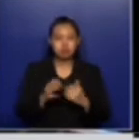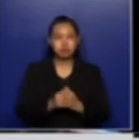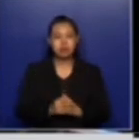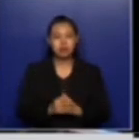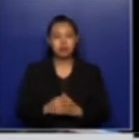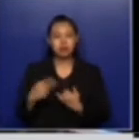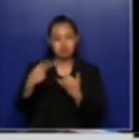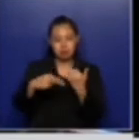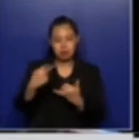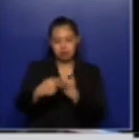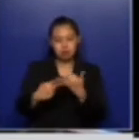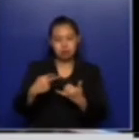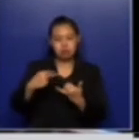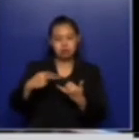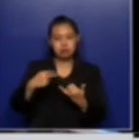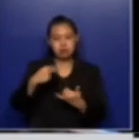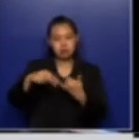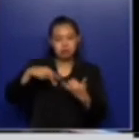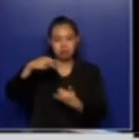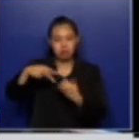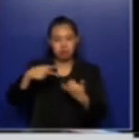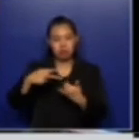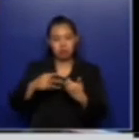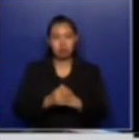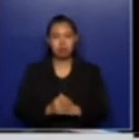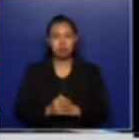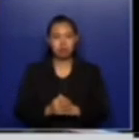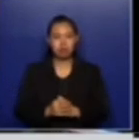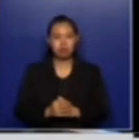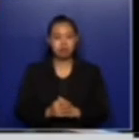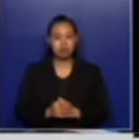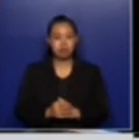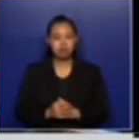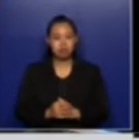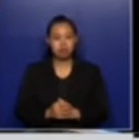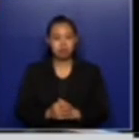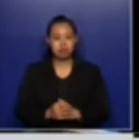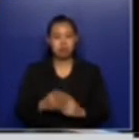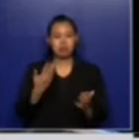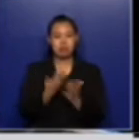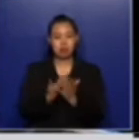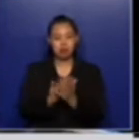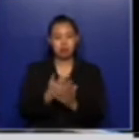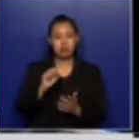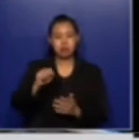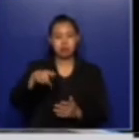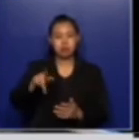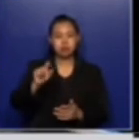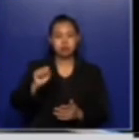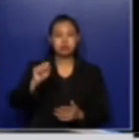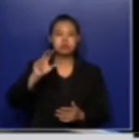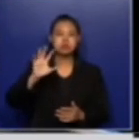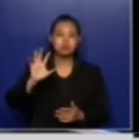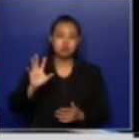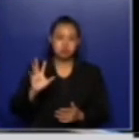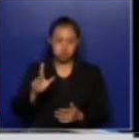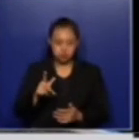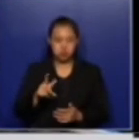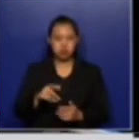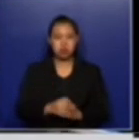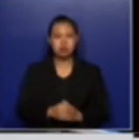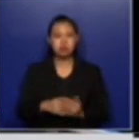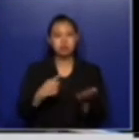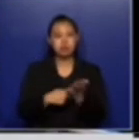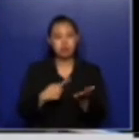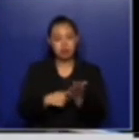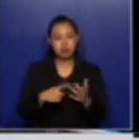พยาบาลในเรื่องของไม่ว่าจะเป็นของเงินของสปสช.ก็ดีก็คือหลักประกันสุขภาพ